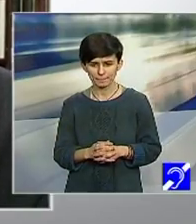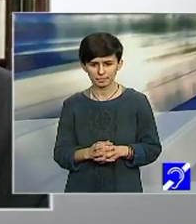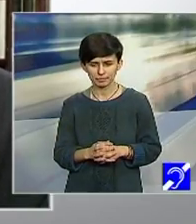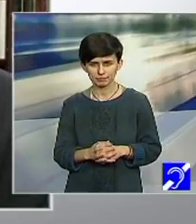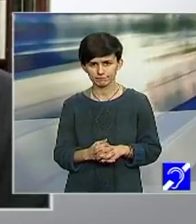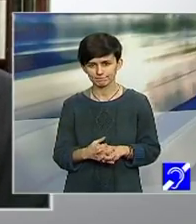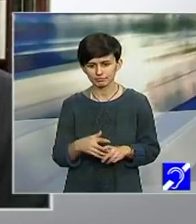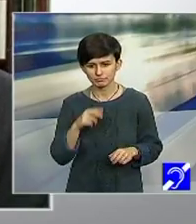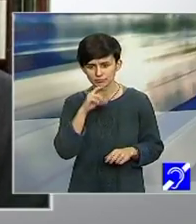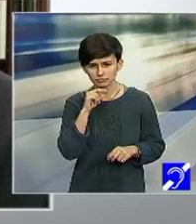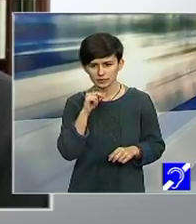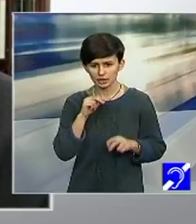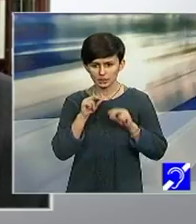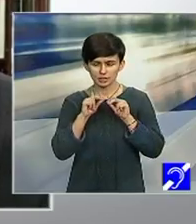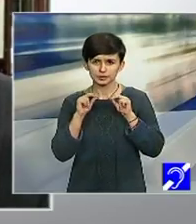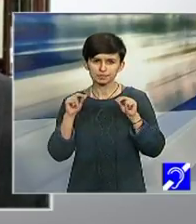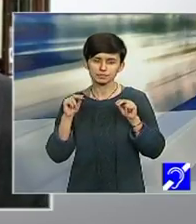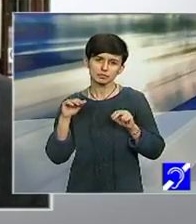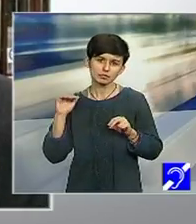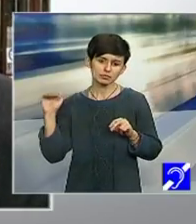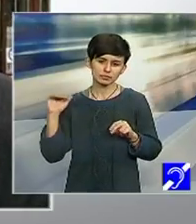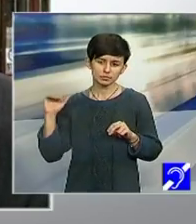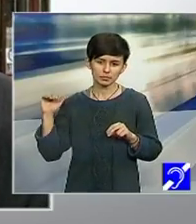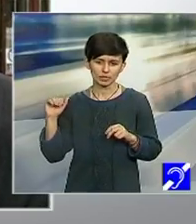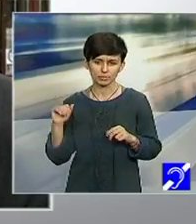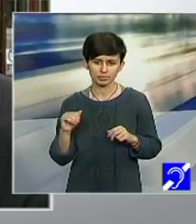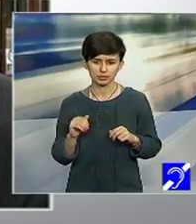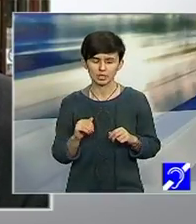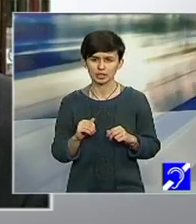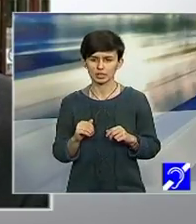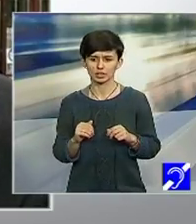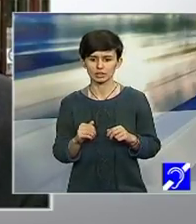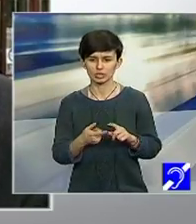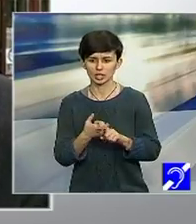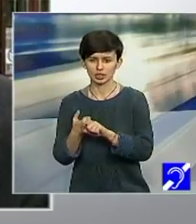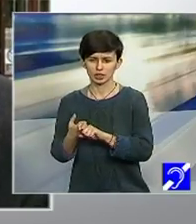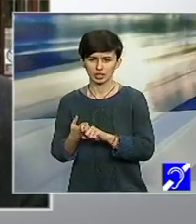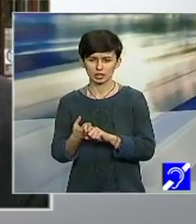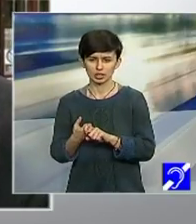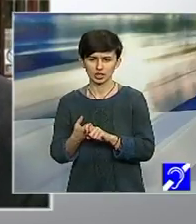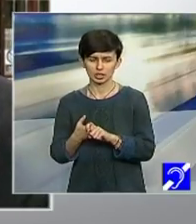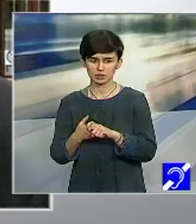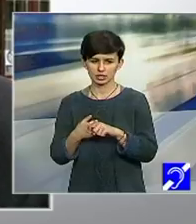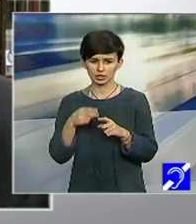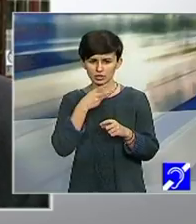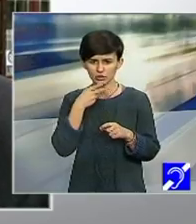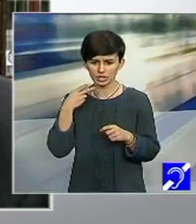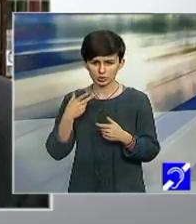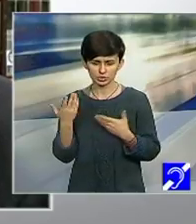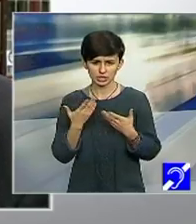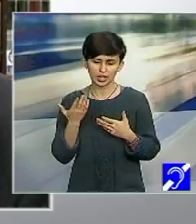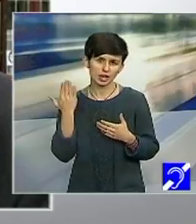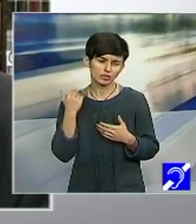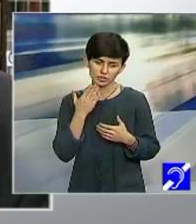pentru că e vorba de educația copiilor legat de Holocaustul, care din păcate a fost și în